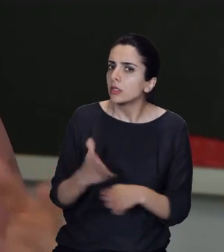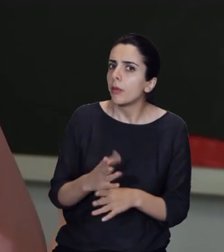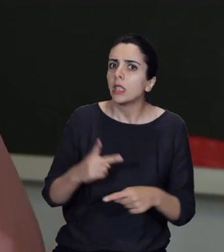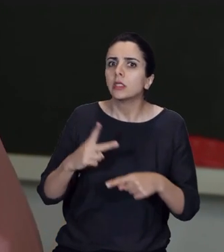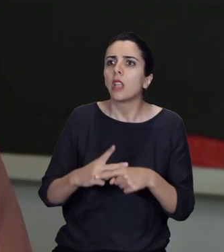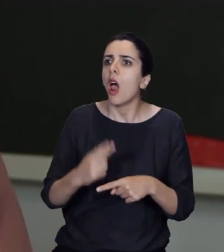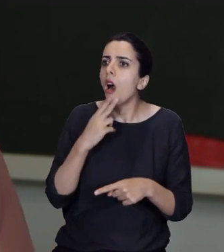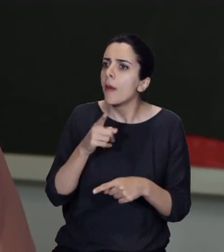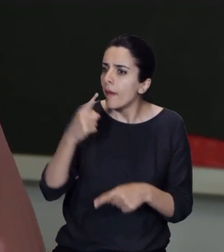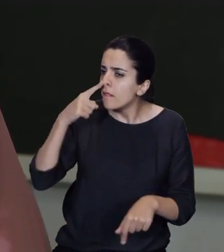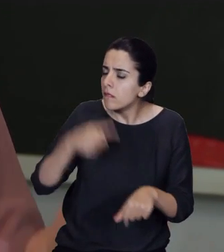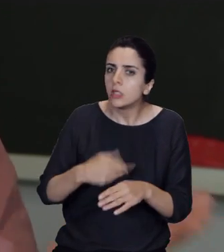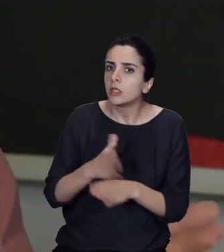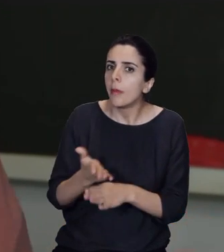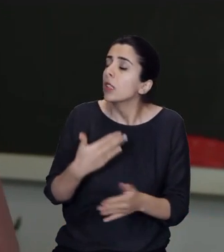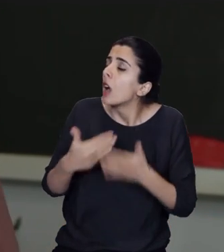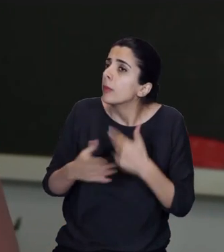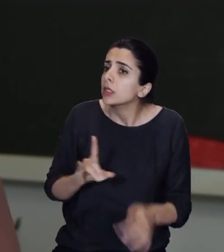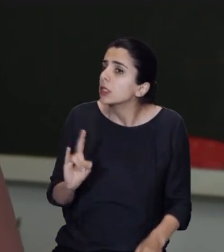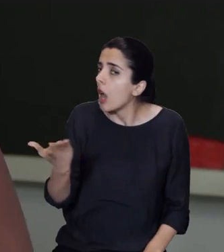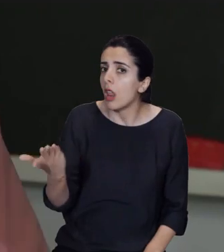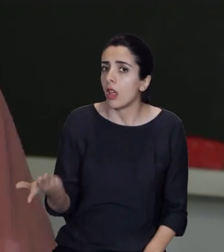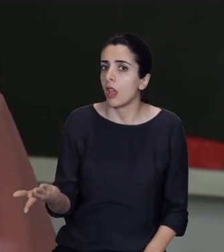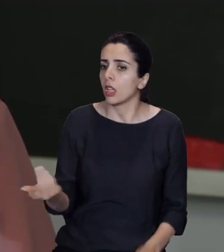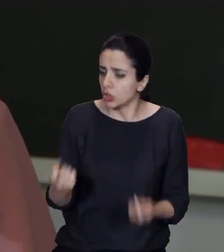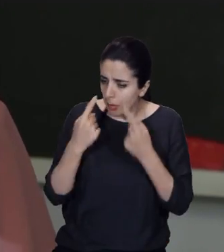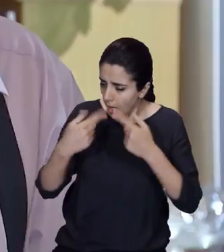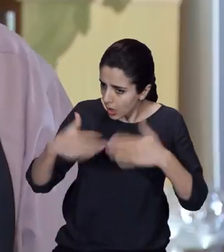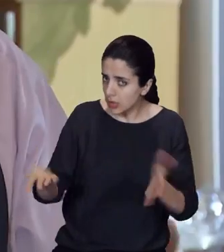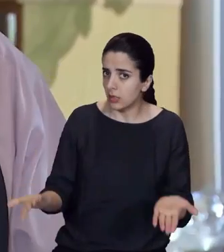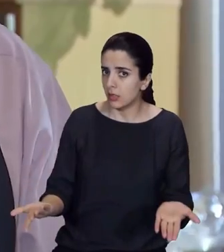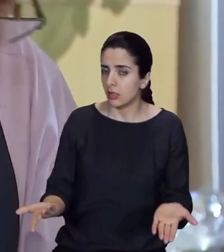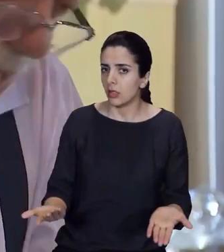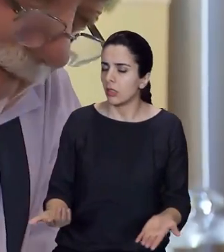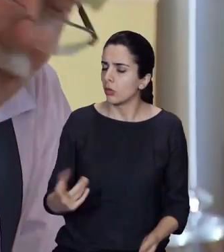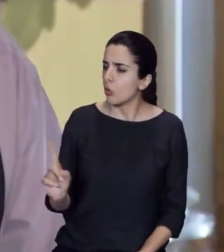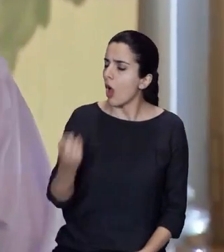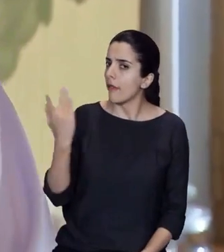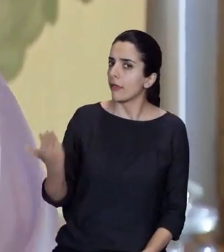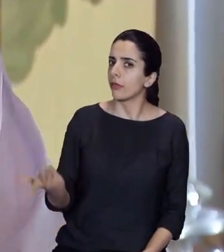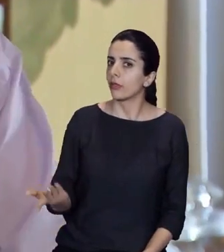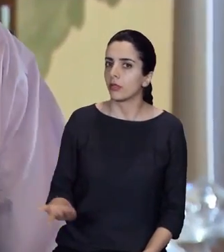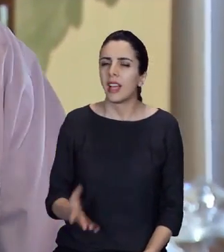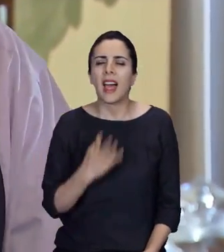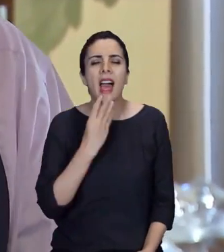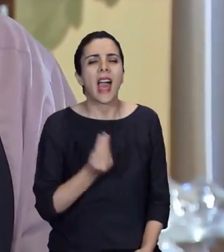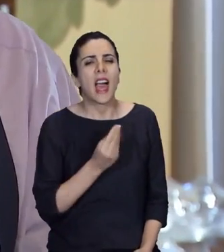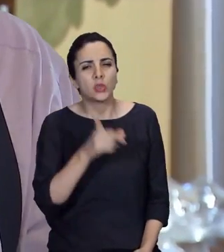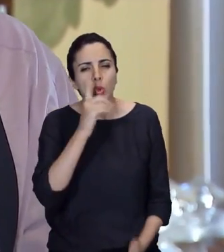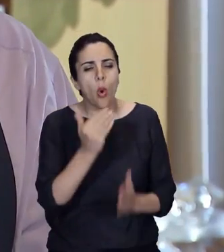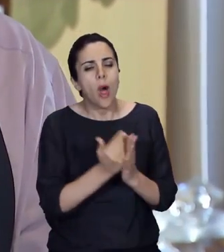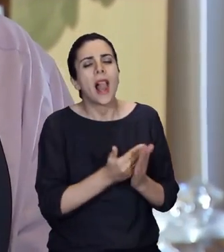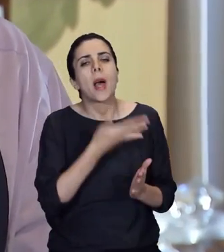Zehra Hanım da Zehra Hanım. Ya sana ne arkadaşından? İşine baksana sen. Üstüme iyilik sağlık. Daha genç,